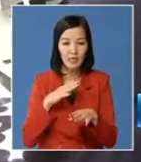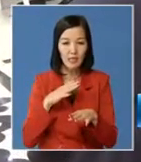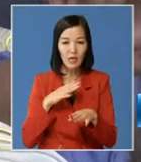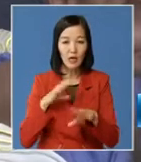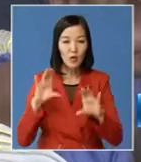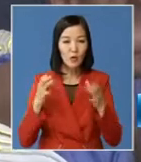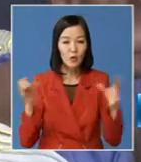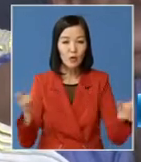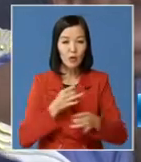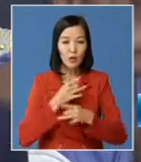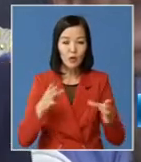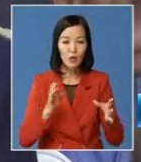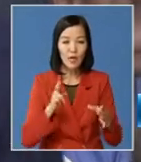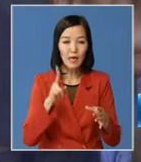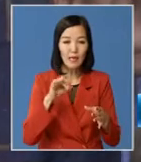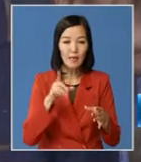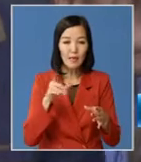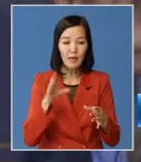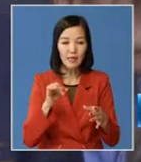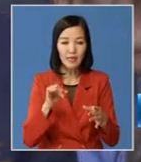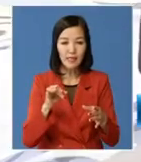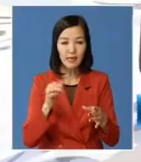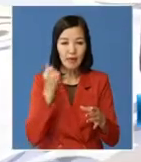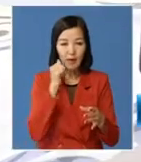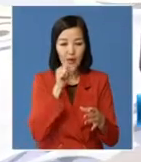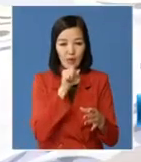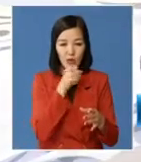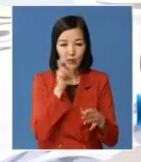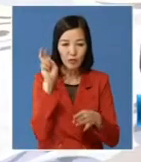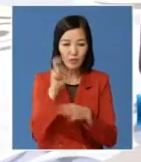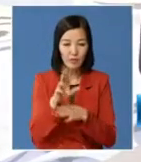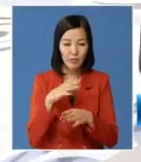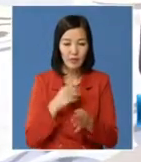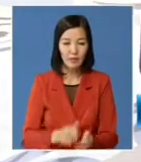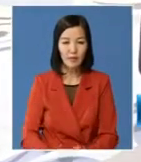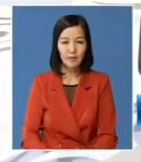иелері тақиялы періште Әлімғазы ата мен Гүлжауар апа.